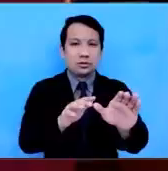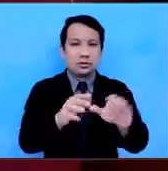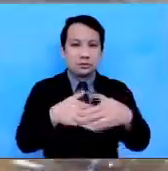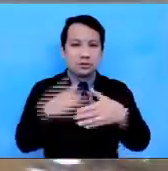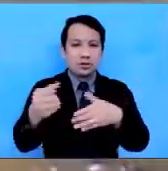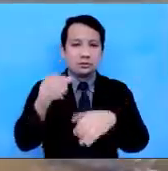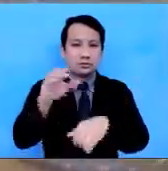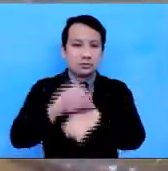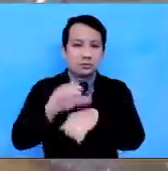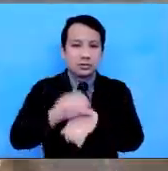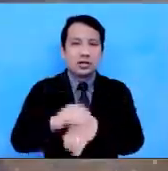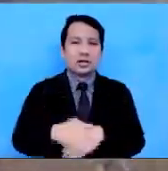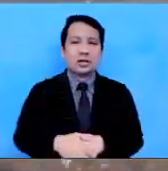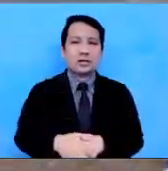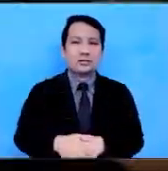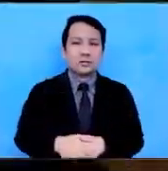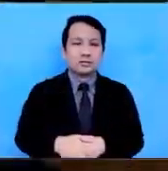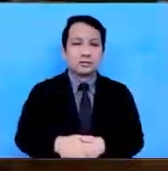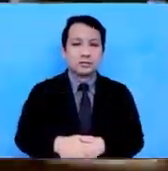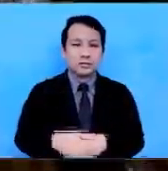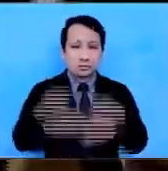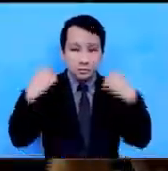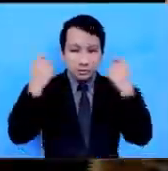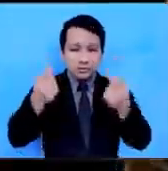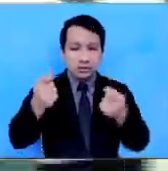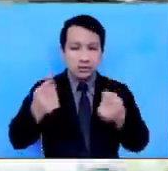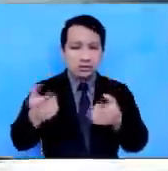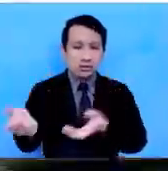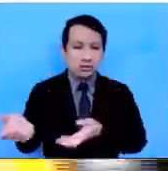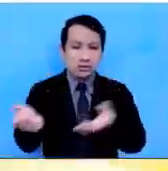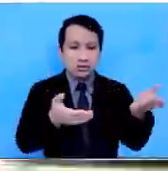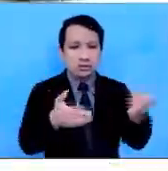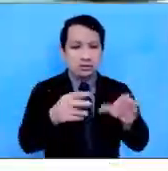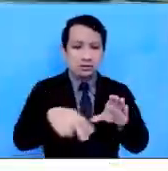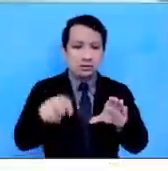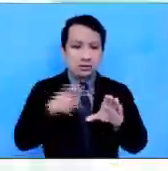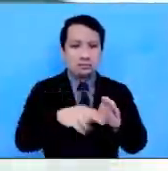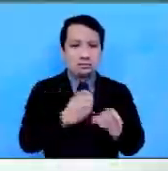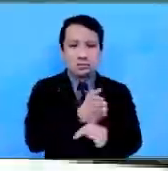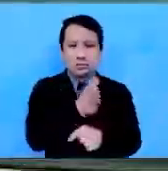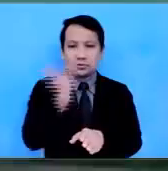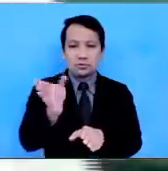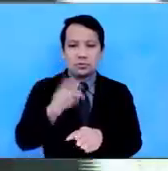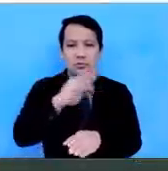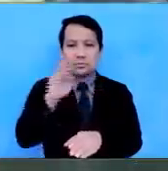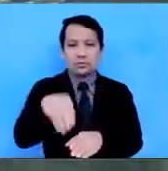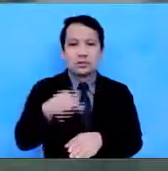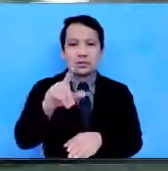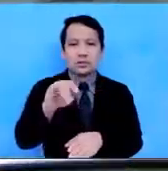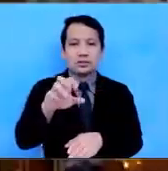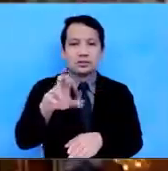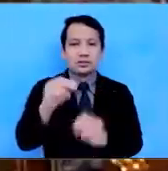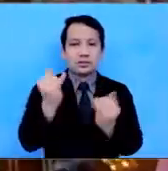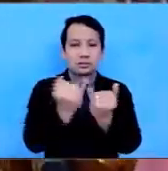simbahan. Nilagyan ng kapote, sinakay sa pick-up at dinala sa Manila Cathedral sa Intramuros.